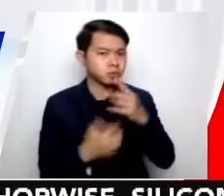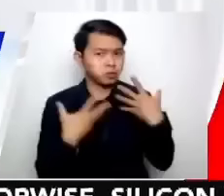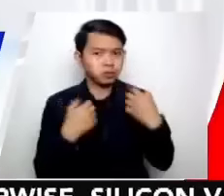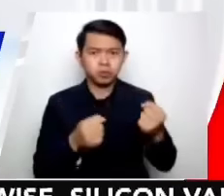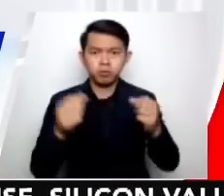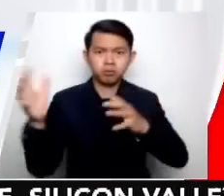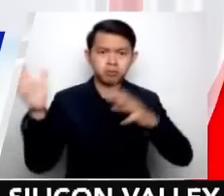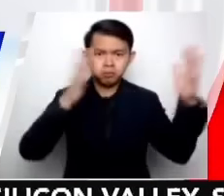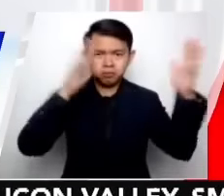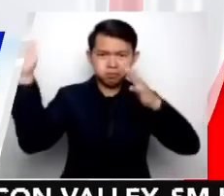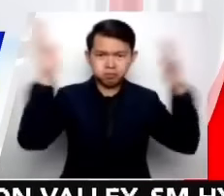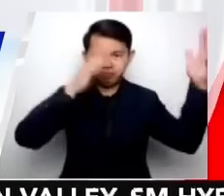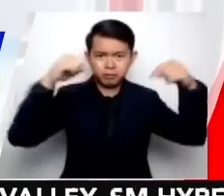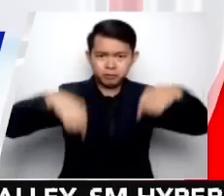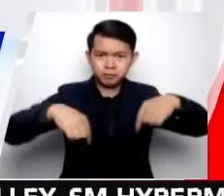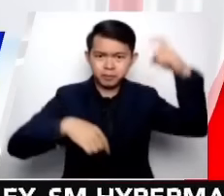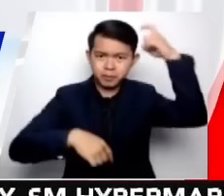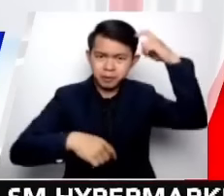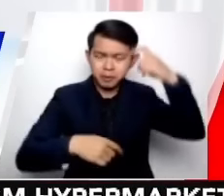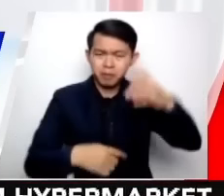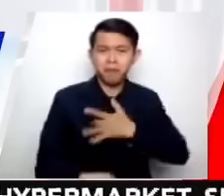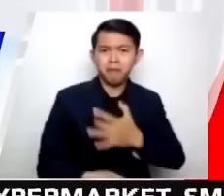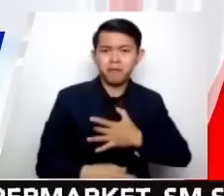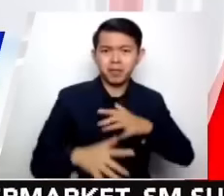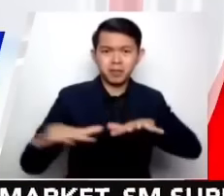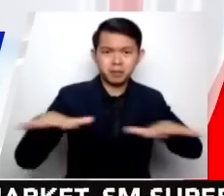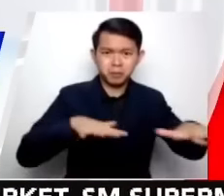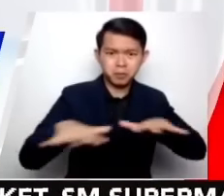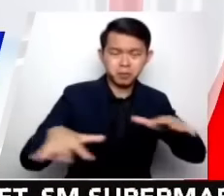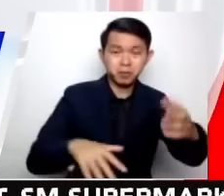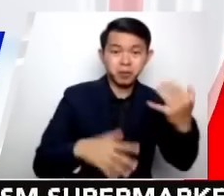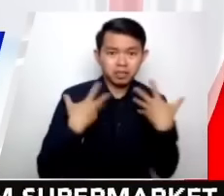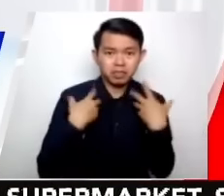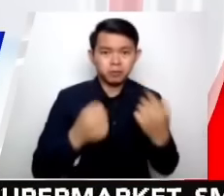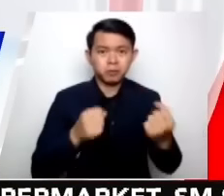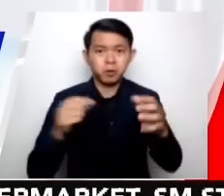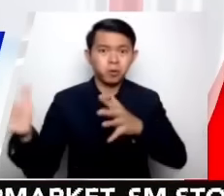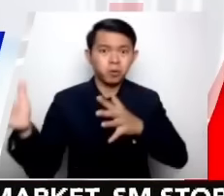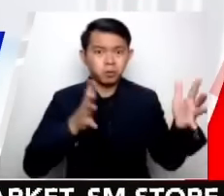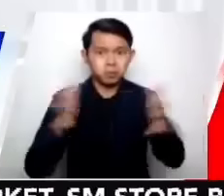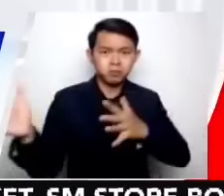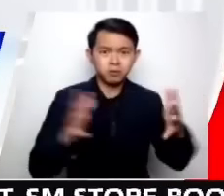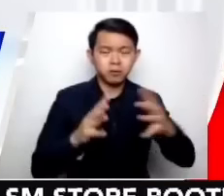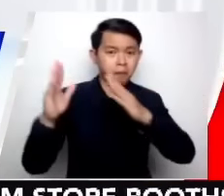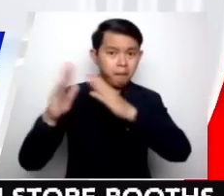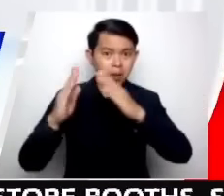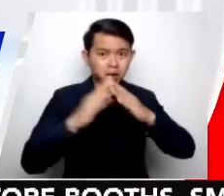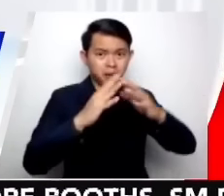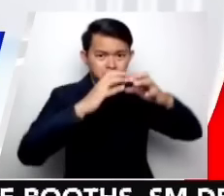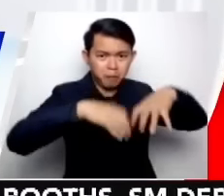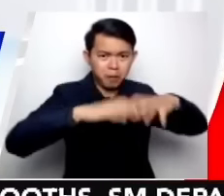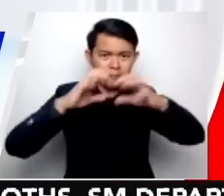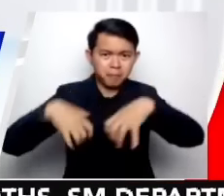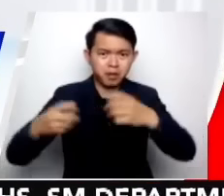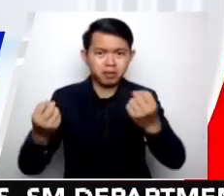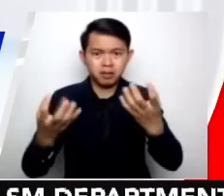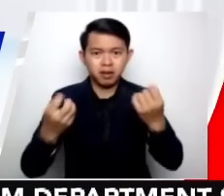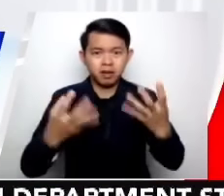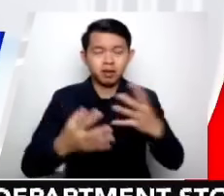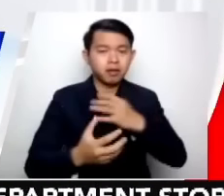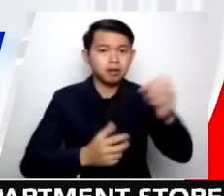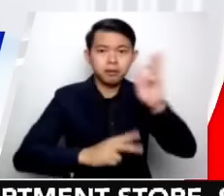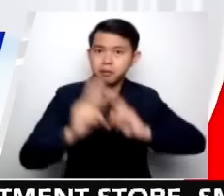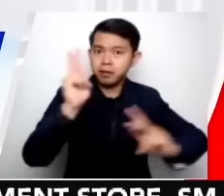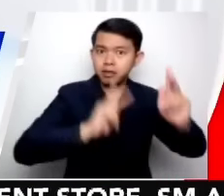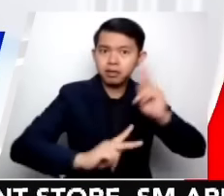kaming nililindol sa lakas ng hangin. Napakaraming nasirang bahay. Yung mga tao naman ay nasa evacuation